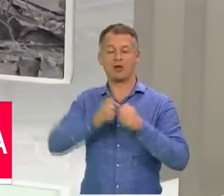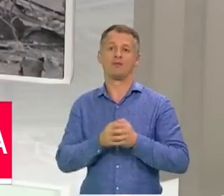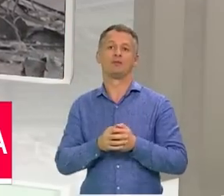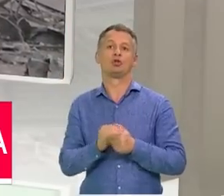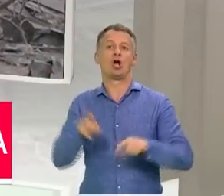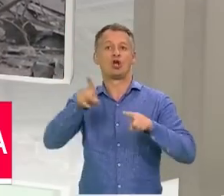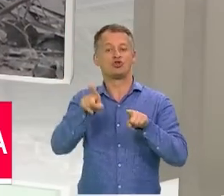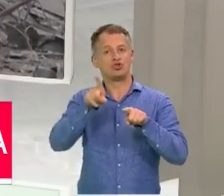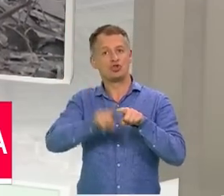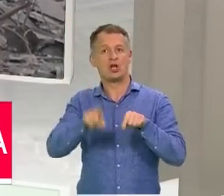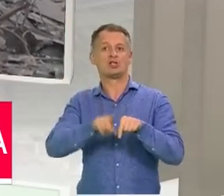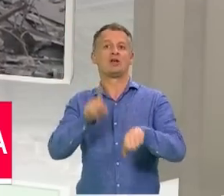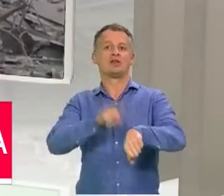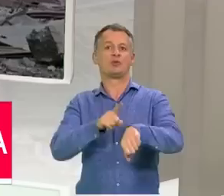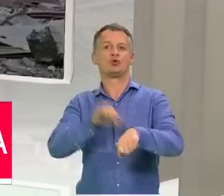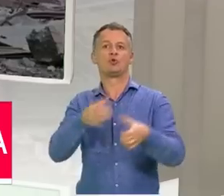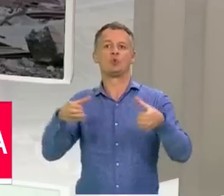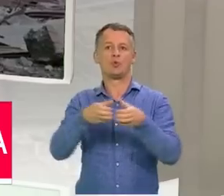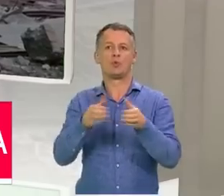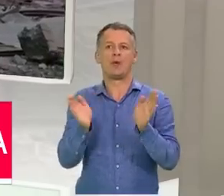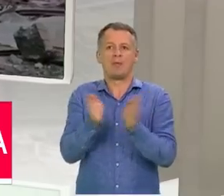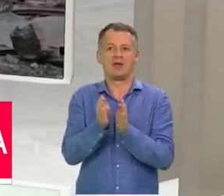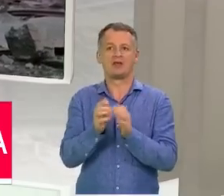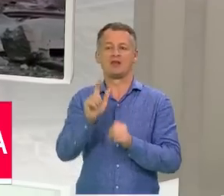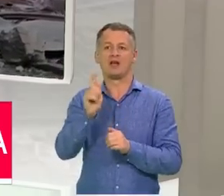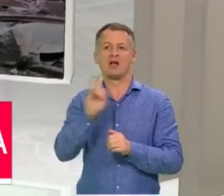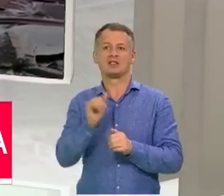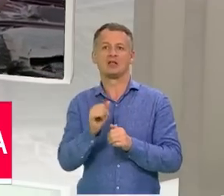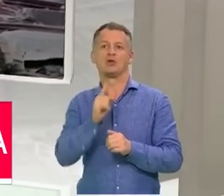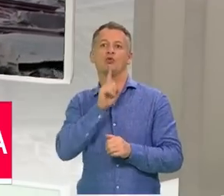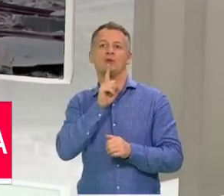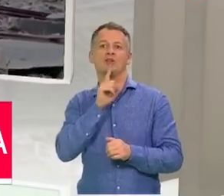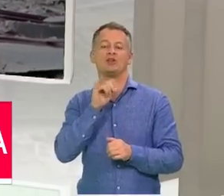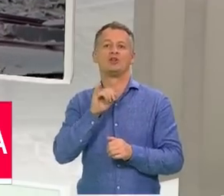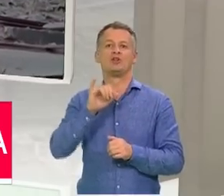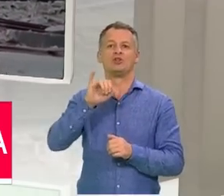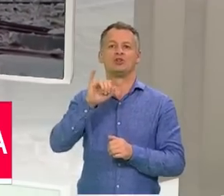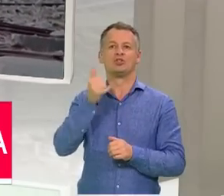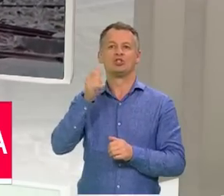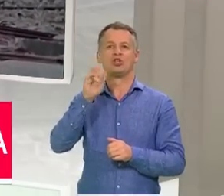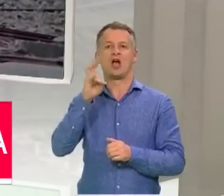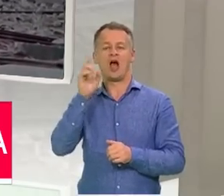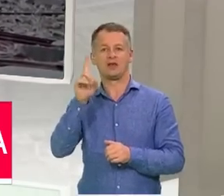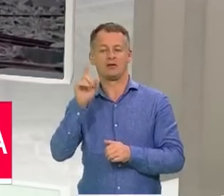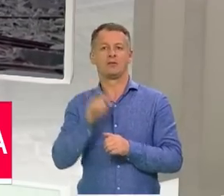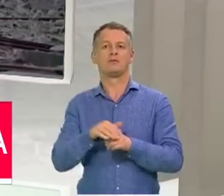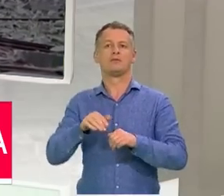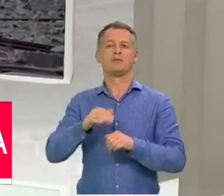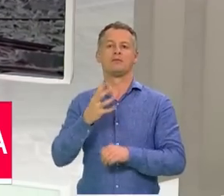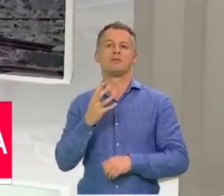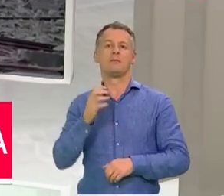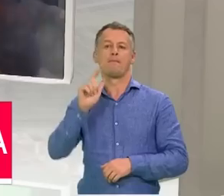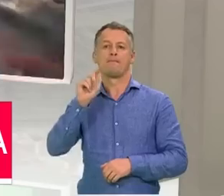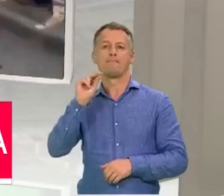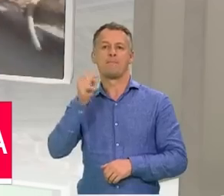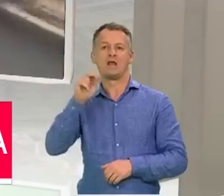în același timp și gruparea mai mică, tot din fâșia Gaza, numită Jihadul Islamic Palestinian. Cele două